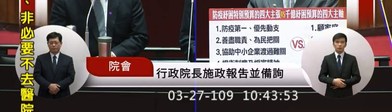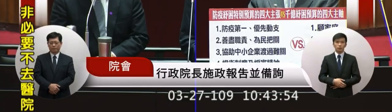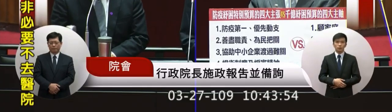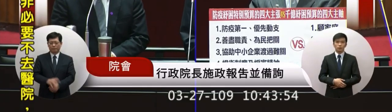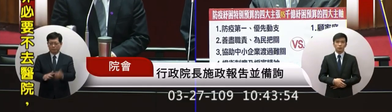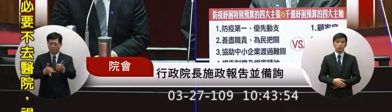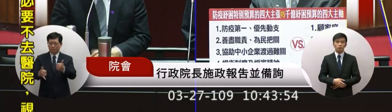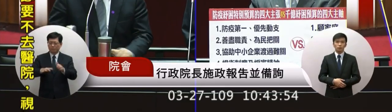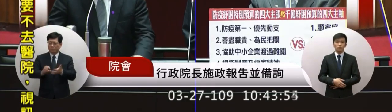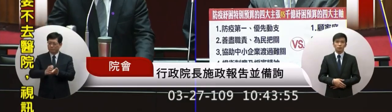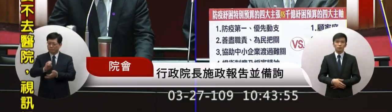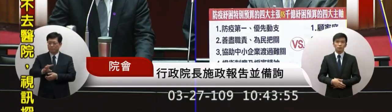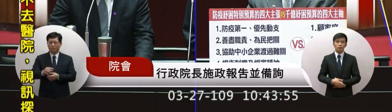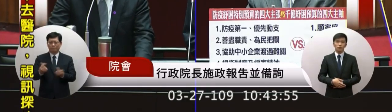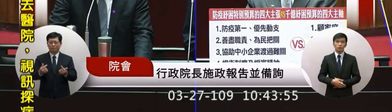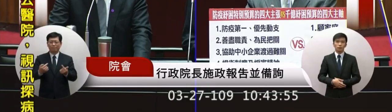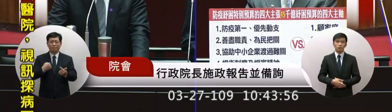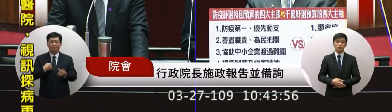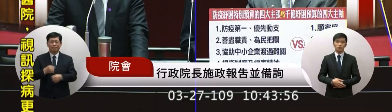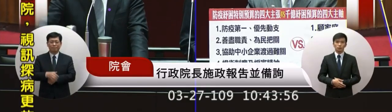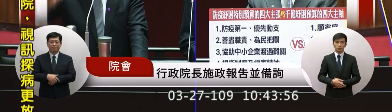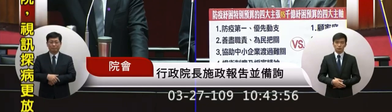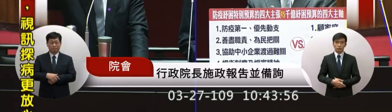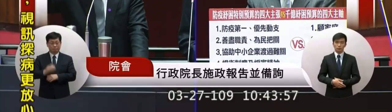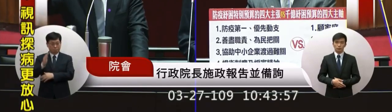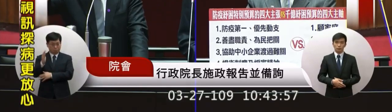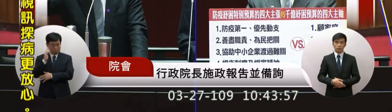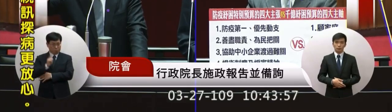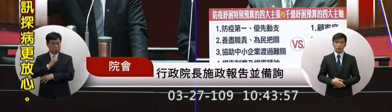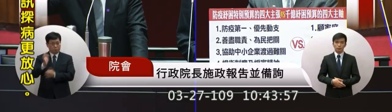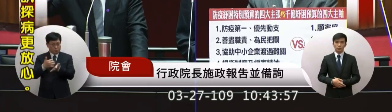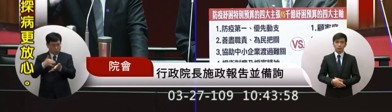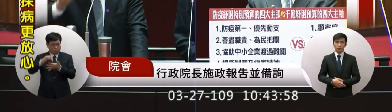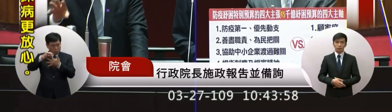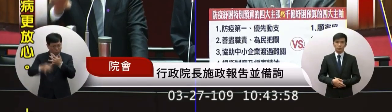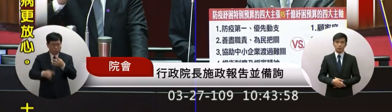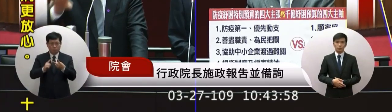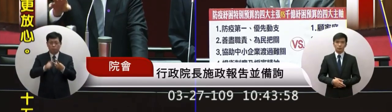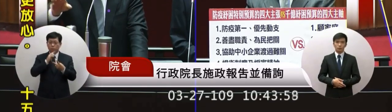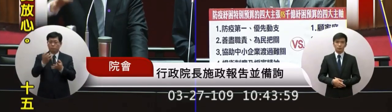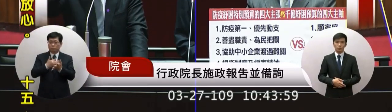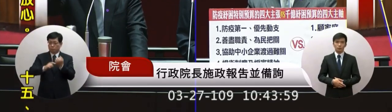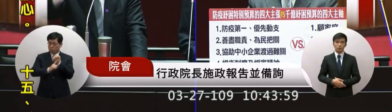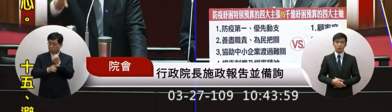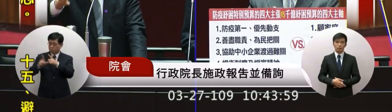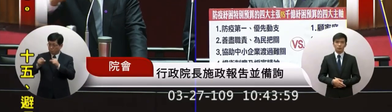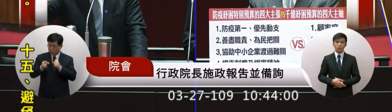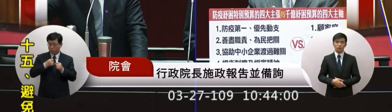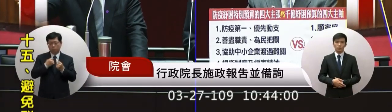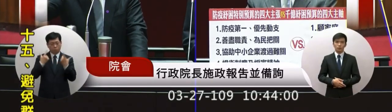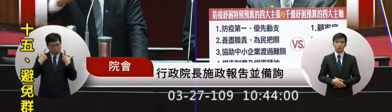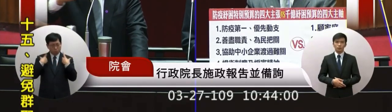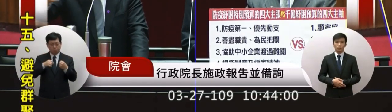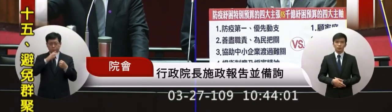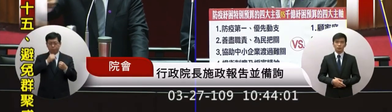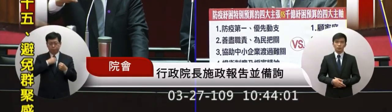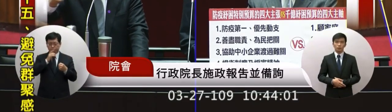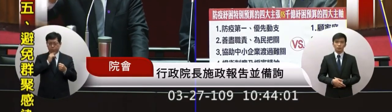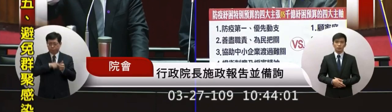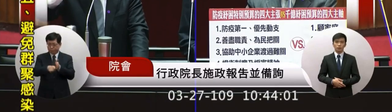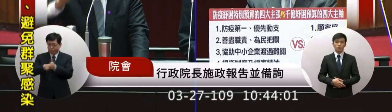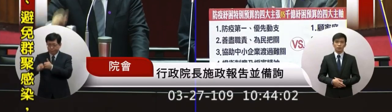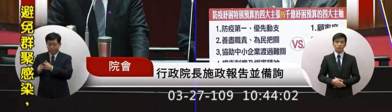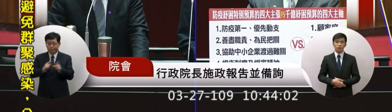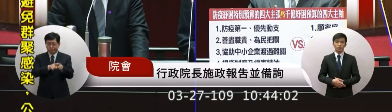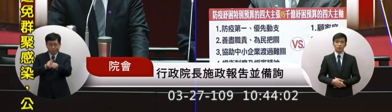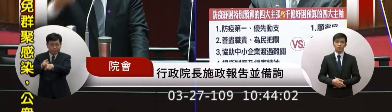委员是安尼啦，吼！咱国家预算制度啊，预算落来规定，就拢爱照科目、照项